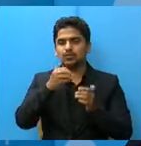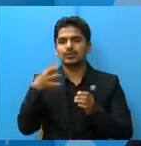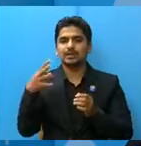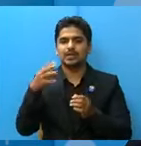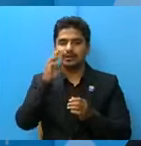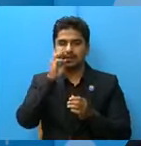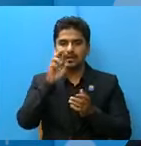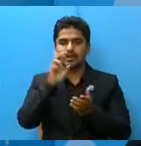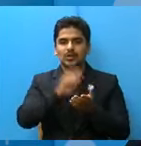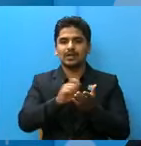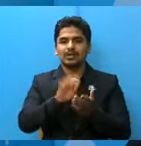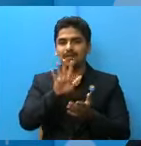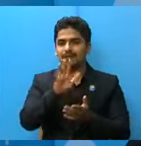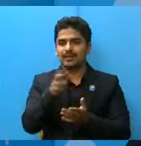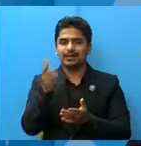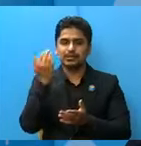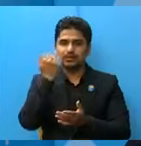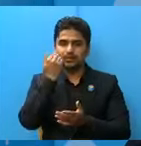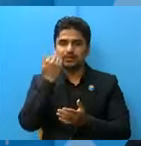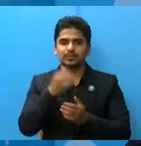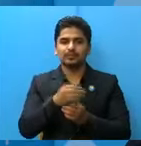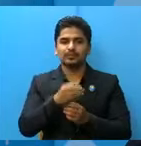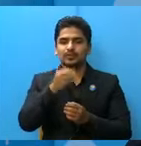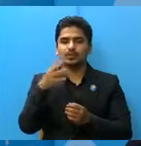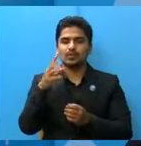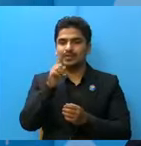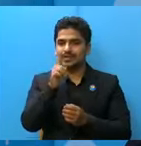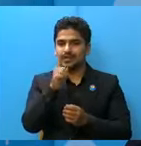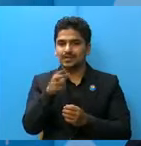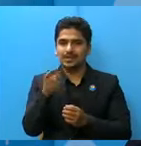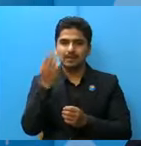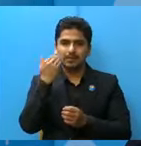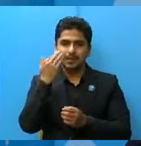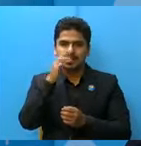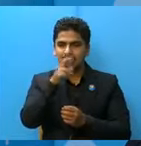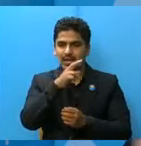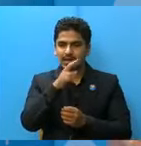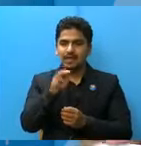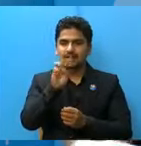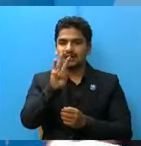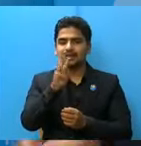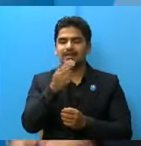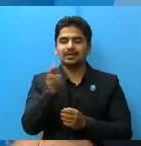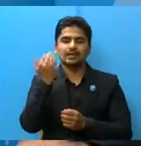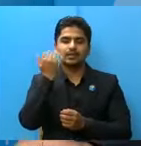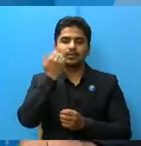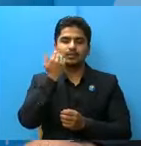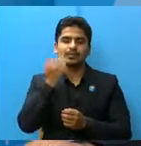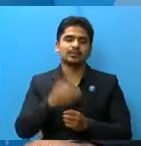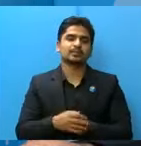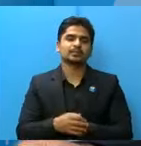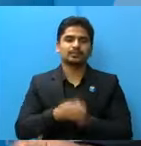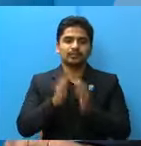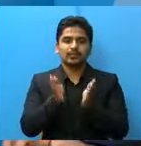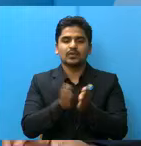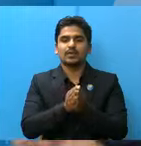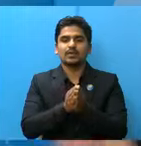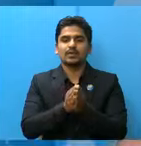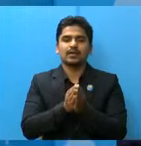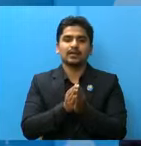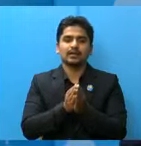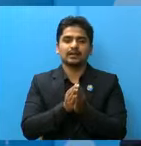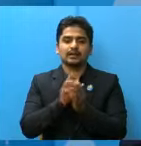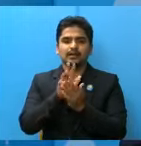दयलेक को 5 जना पुरुष, सुर्खेत को 1 जना महिलार तीन जना पुरुष, गरी जम्मा